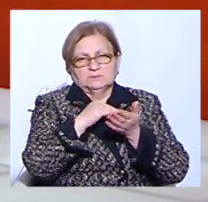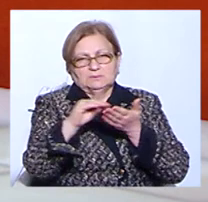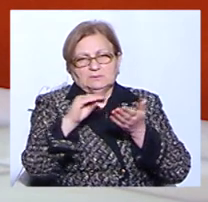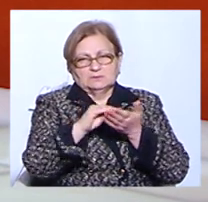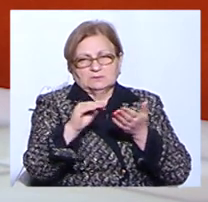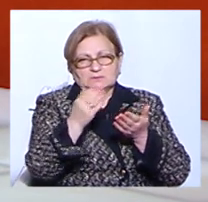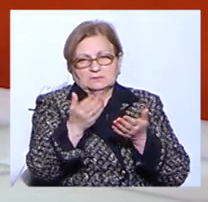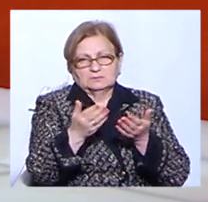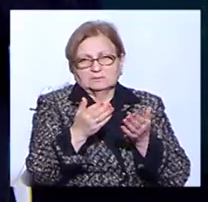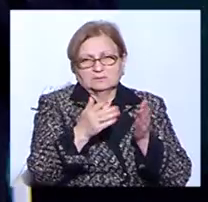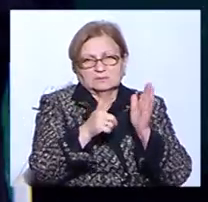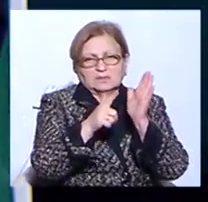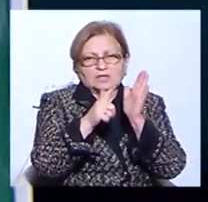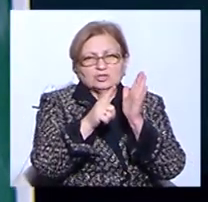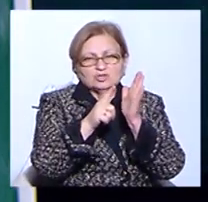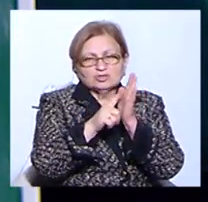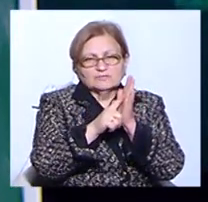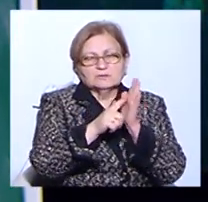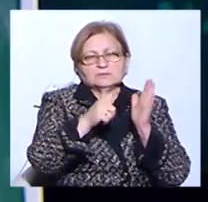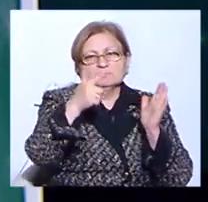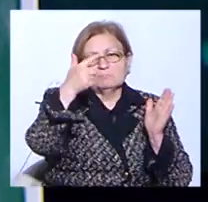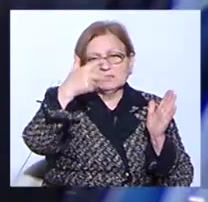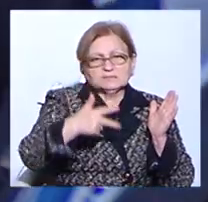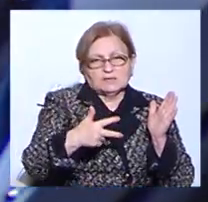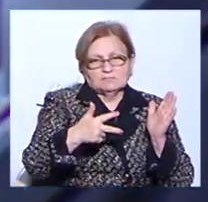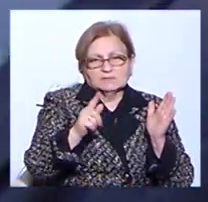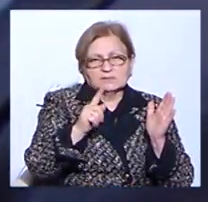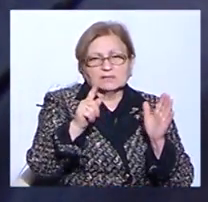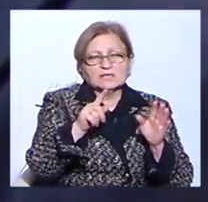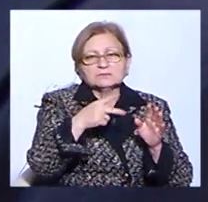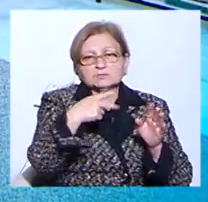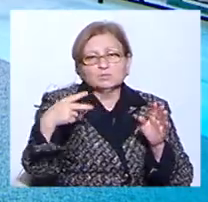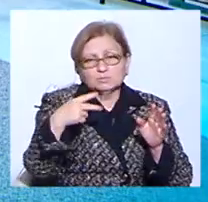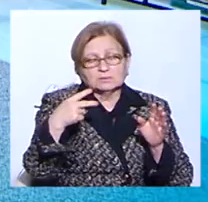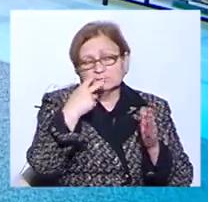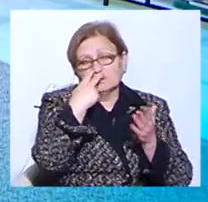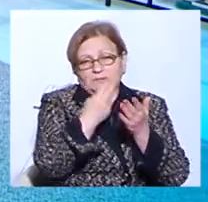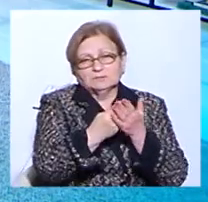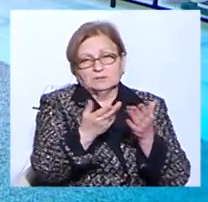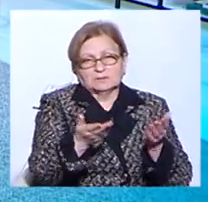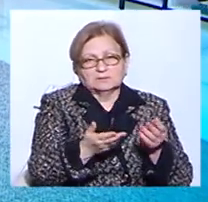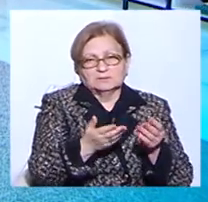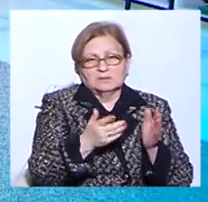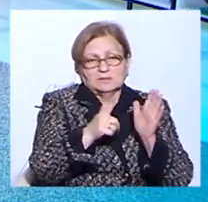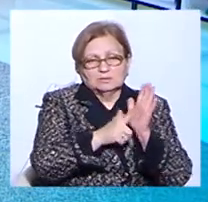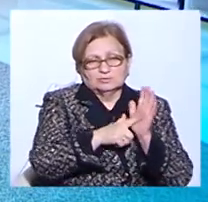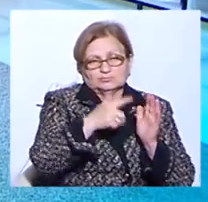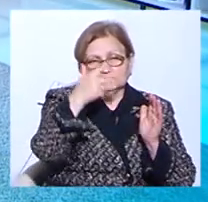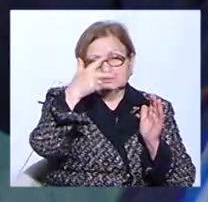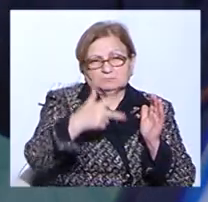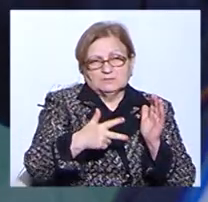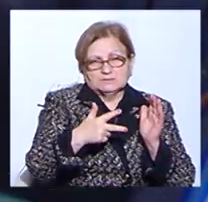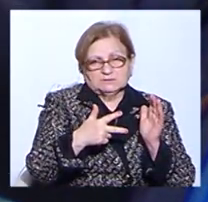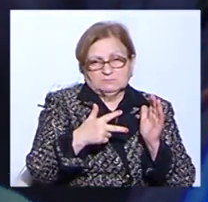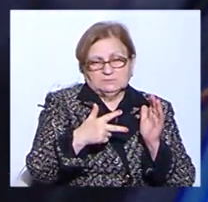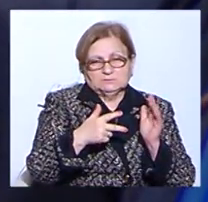მაგალითისათვის რას უდრის 7 მესამედი? რას უდრის 7 მესამედი? 7 მესამედი რას